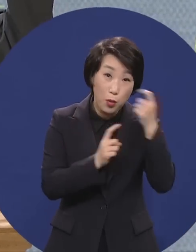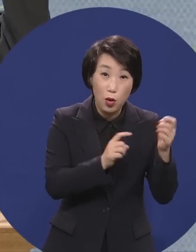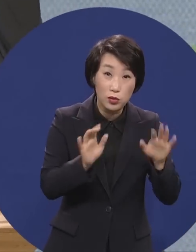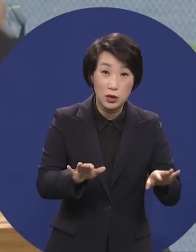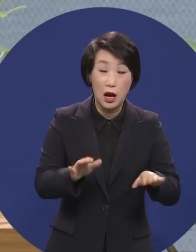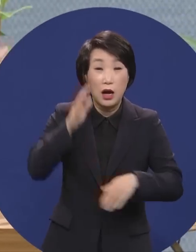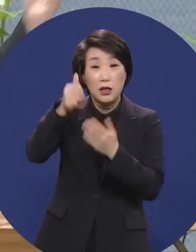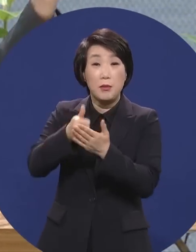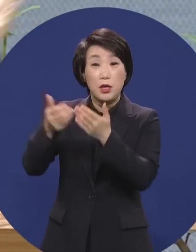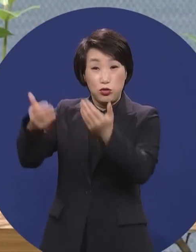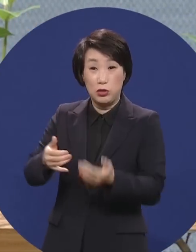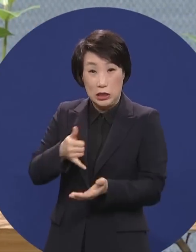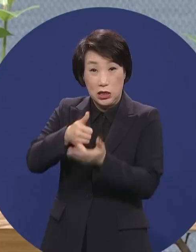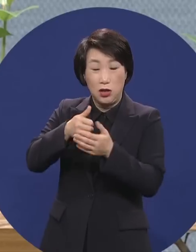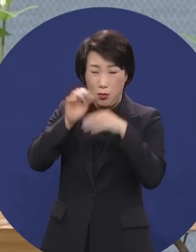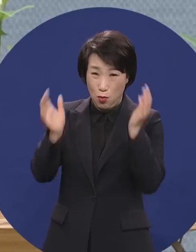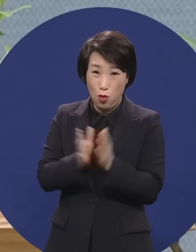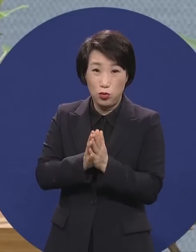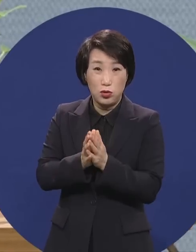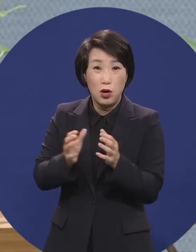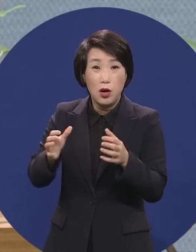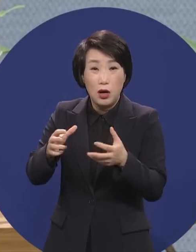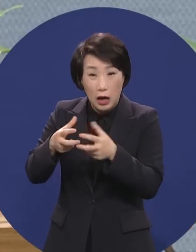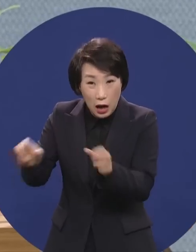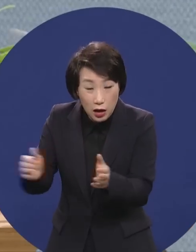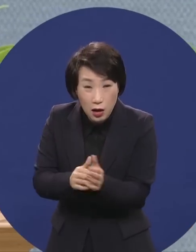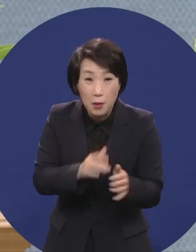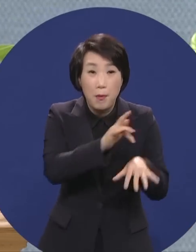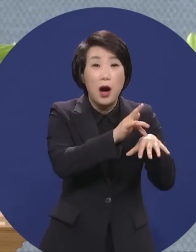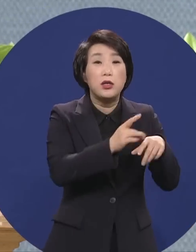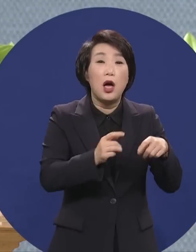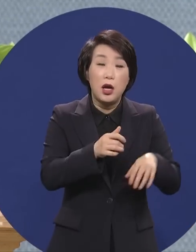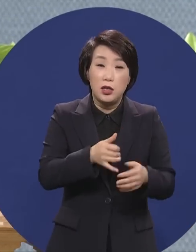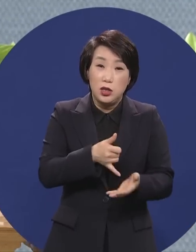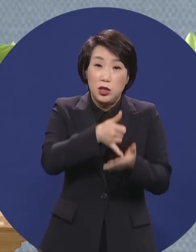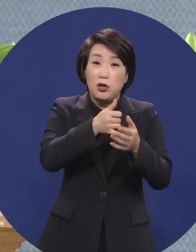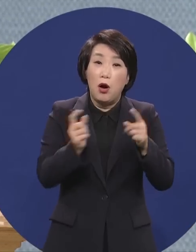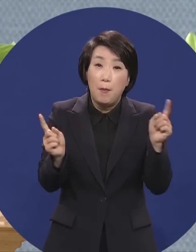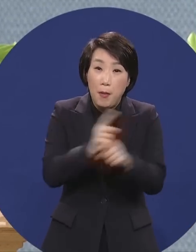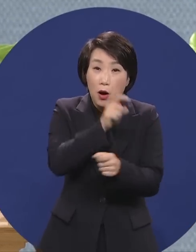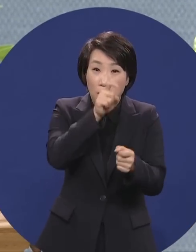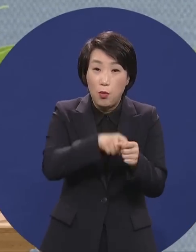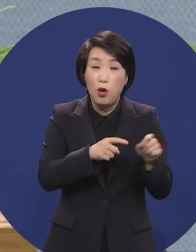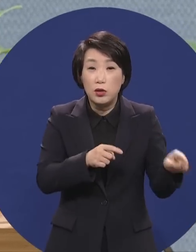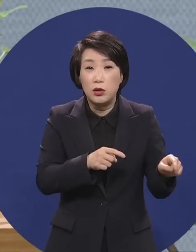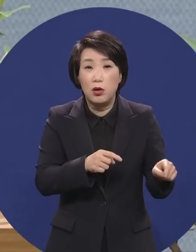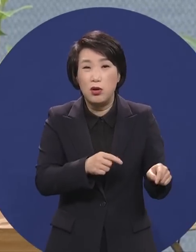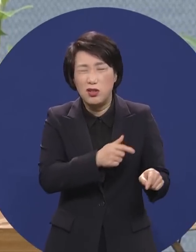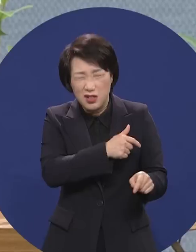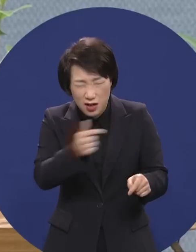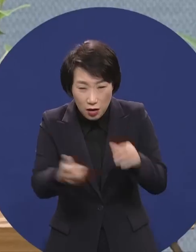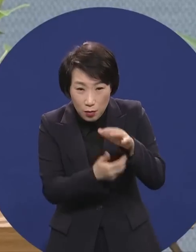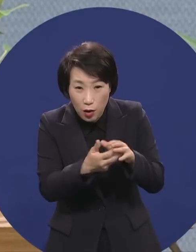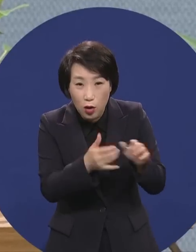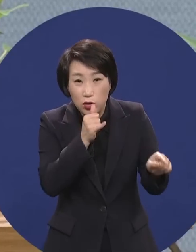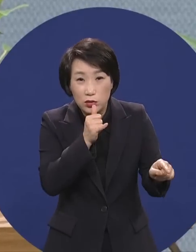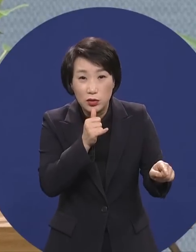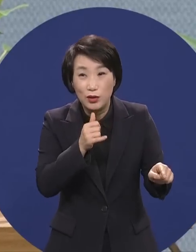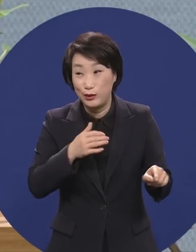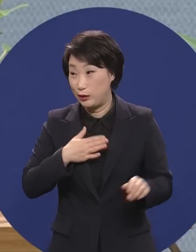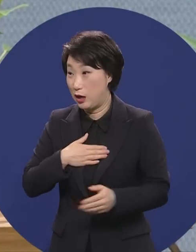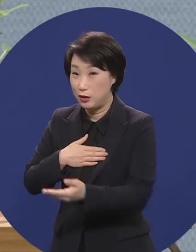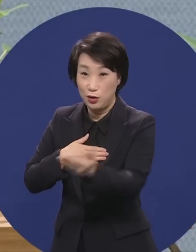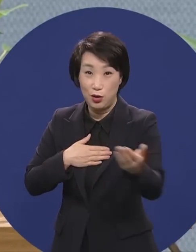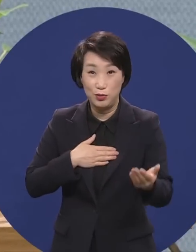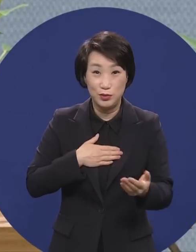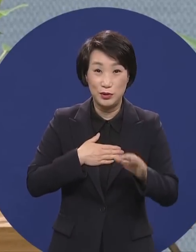주신 내 인격을 파산하고 마귀 제 인격으로 바꾸려고 하는 이 어마어마한 수책을 우리